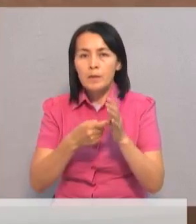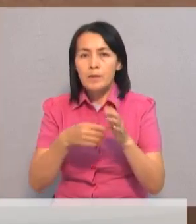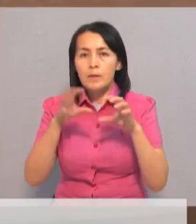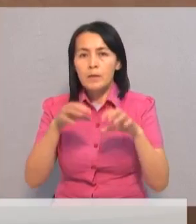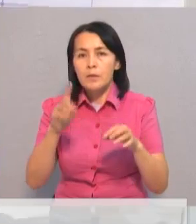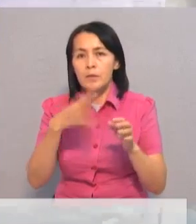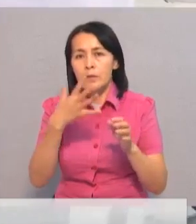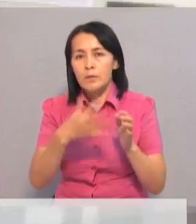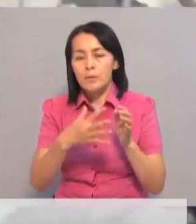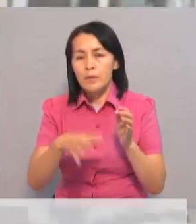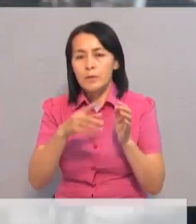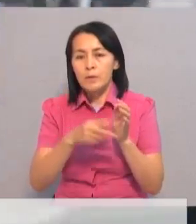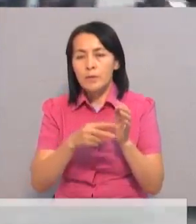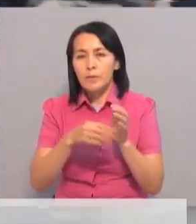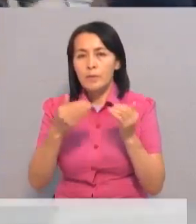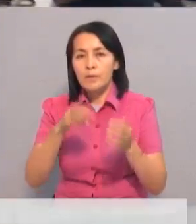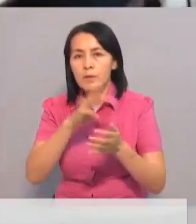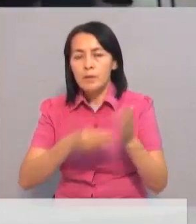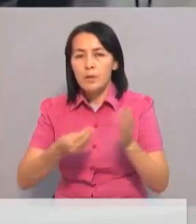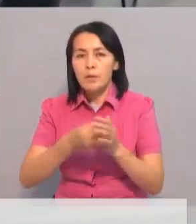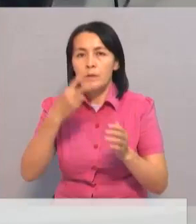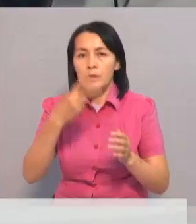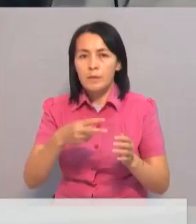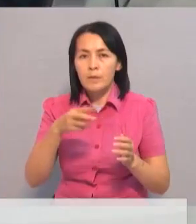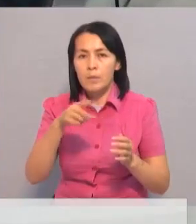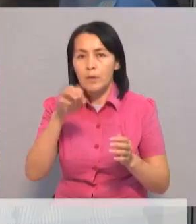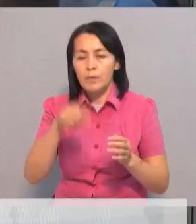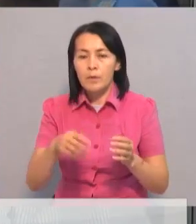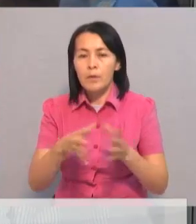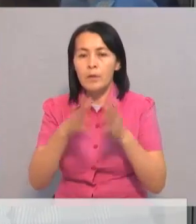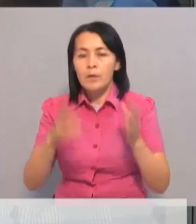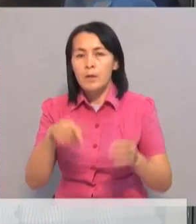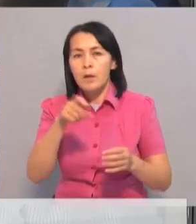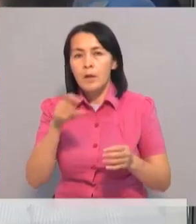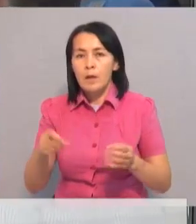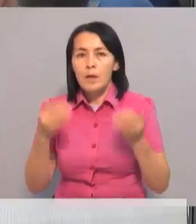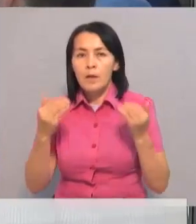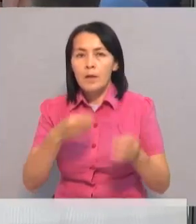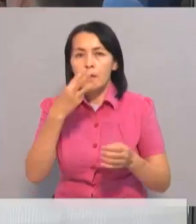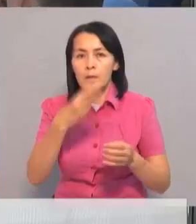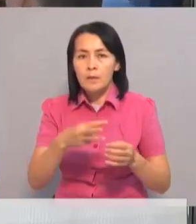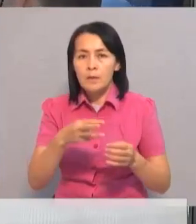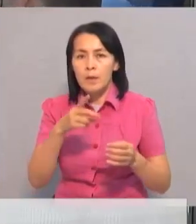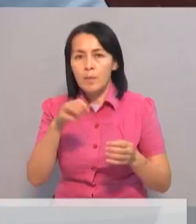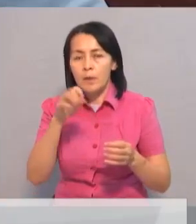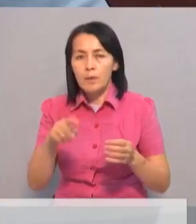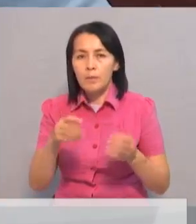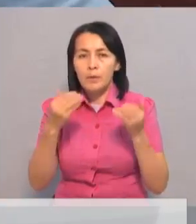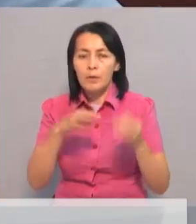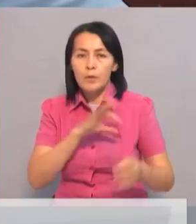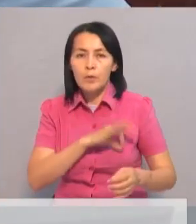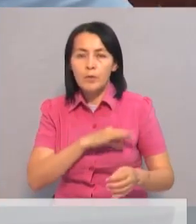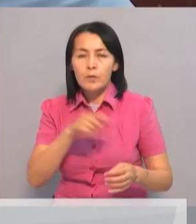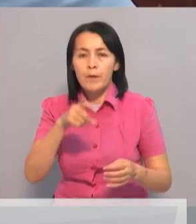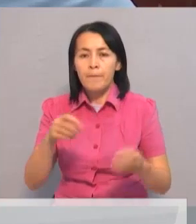статье 158. Грозит штраф от 20 МРП и выше для физических лиц, от 30 МРП и выше на